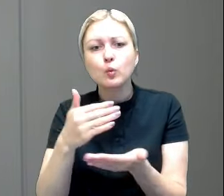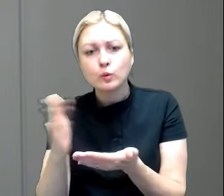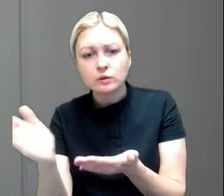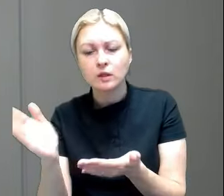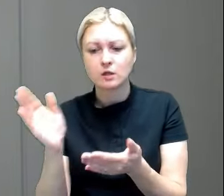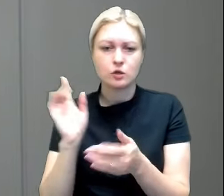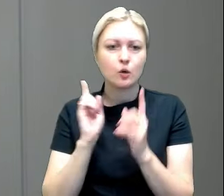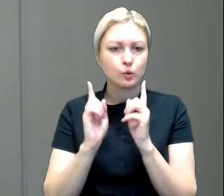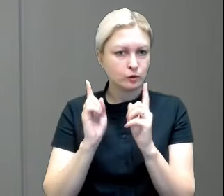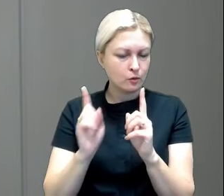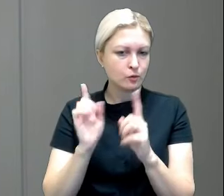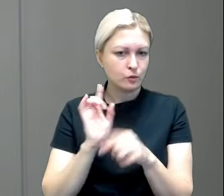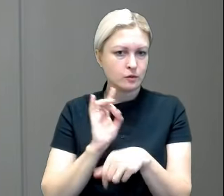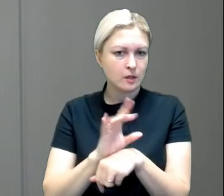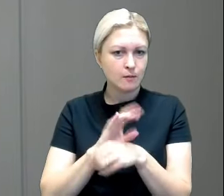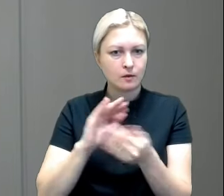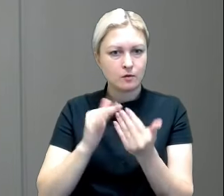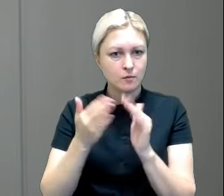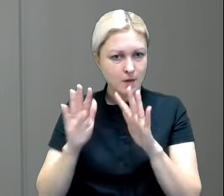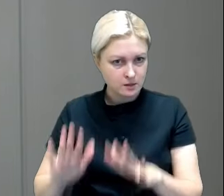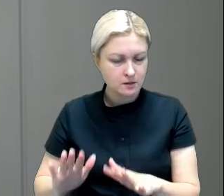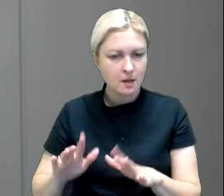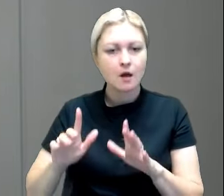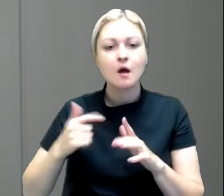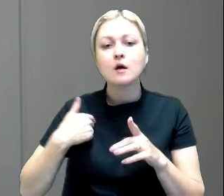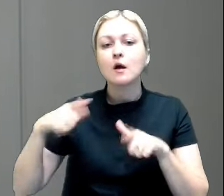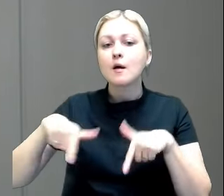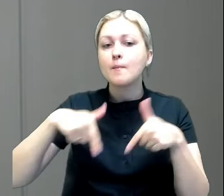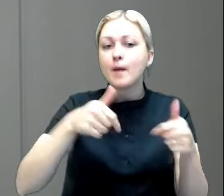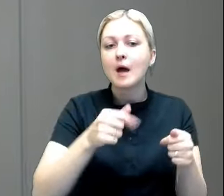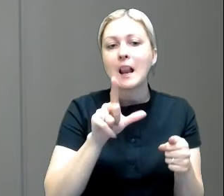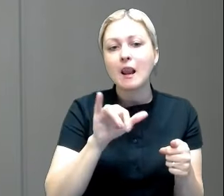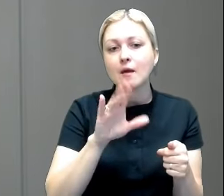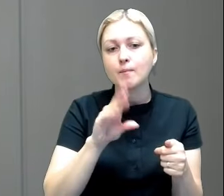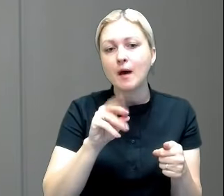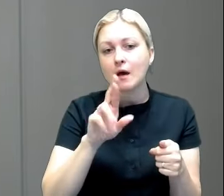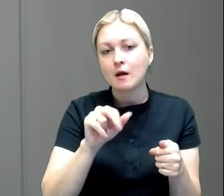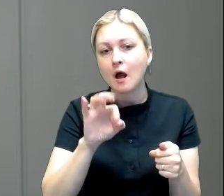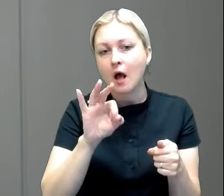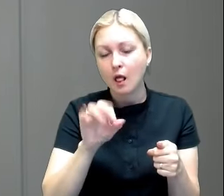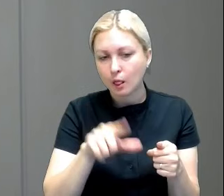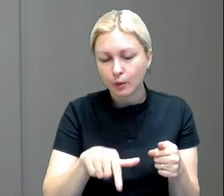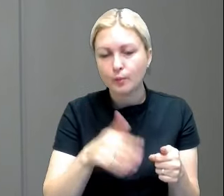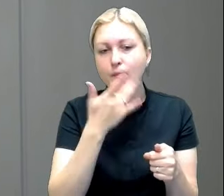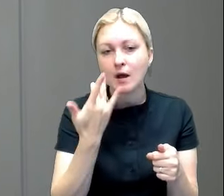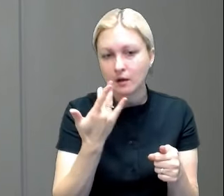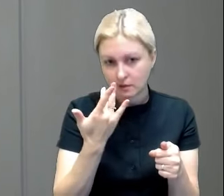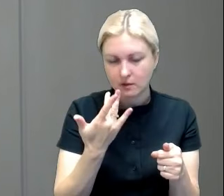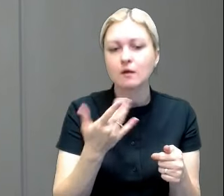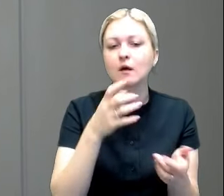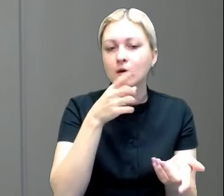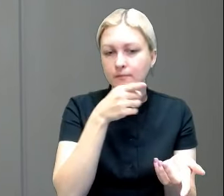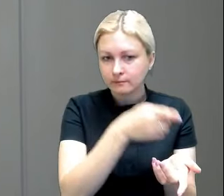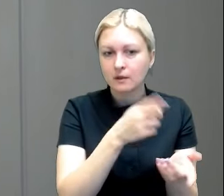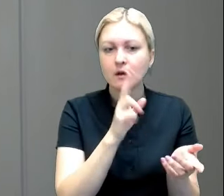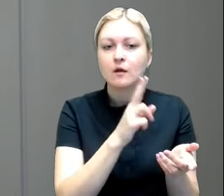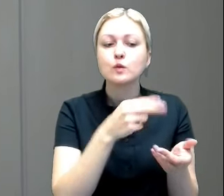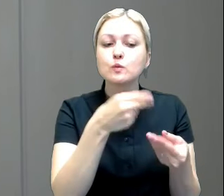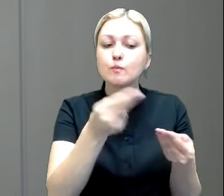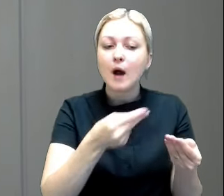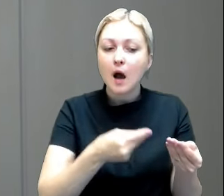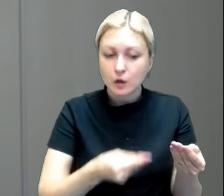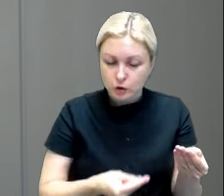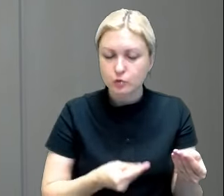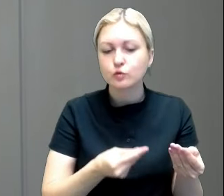kad tai nebūtų tik žodžiai perduosiu liberalų sąjūdžio nariams tai yra frakcijai surinktus šeimų parašus kad šio